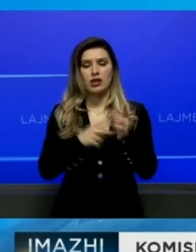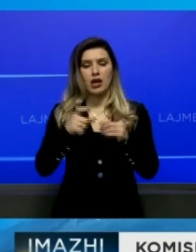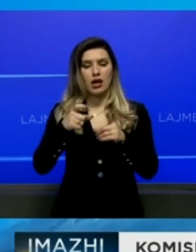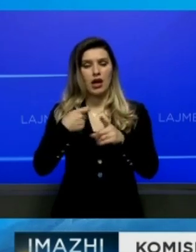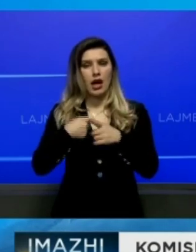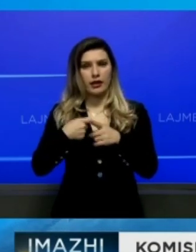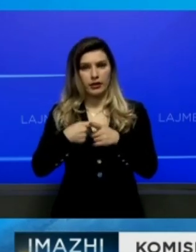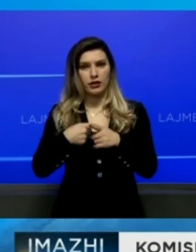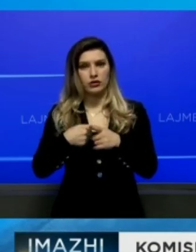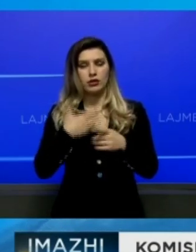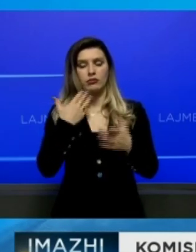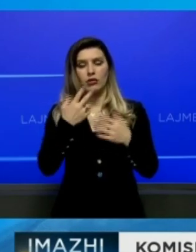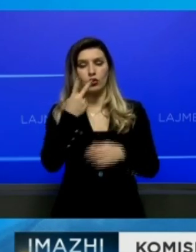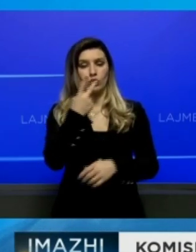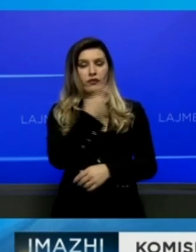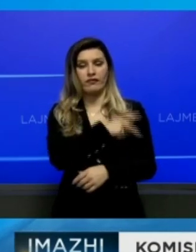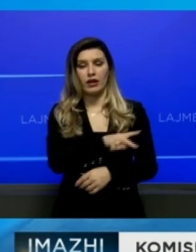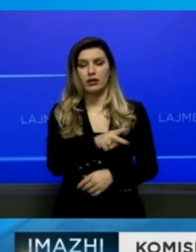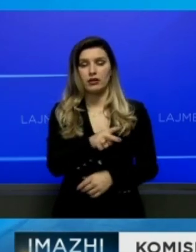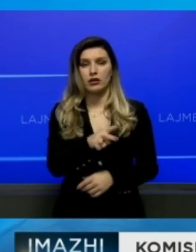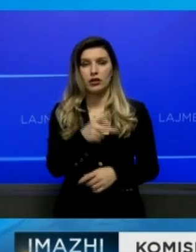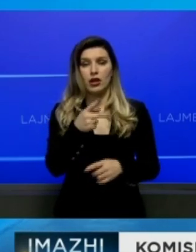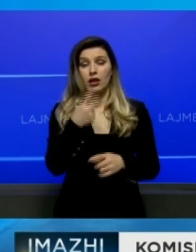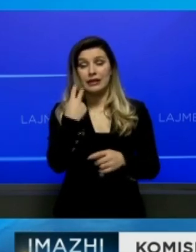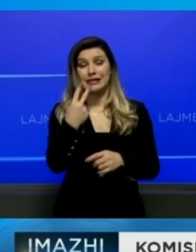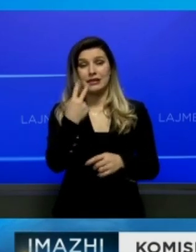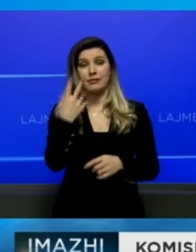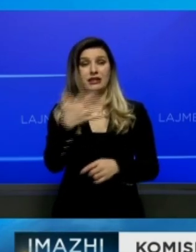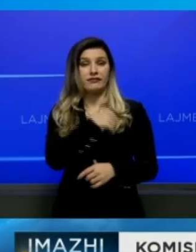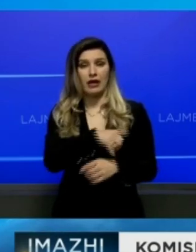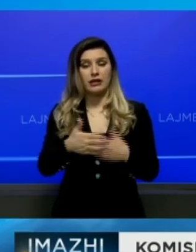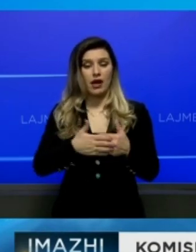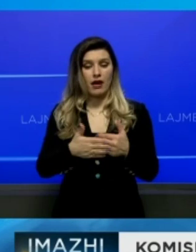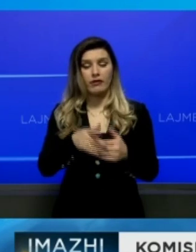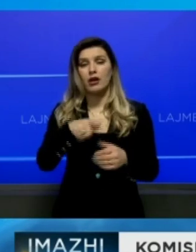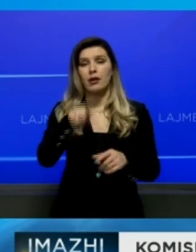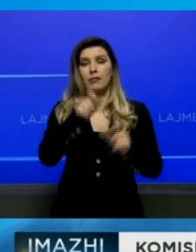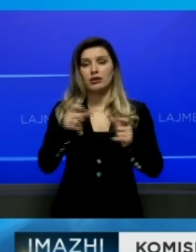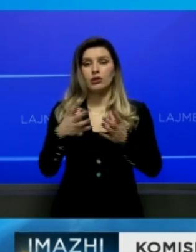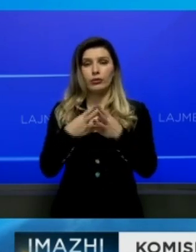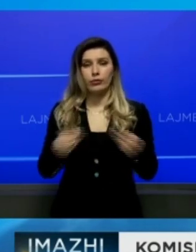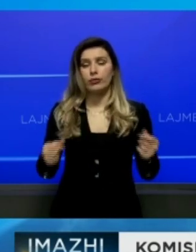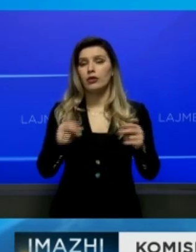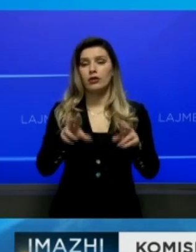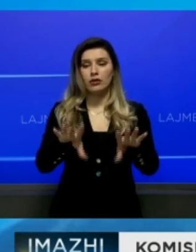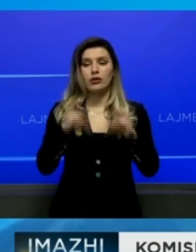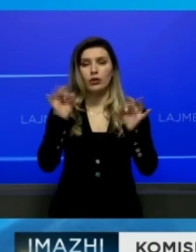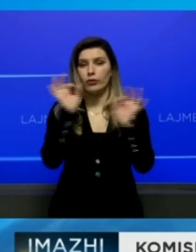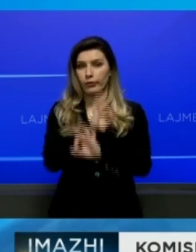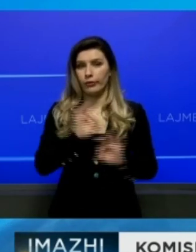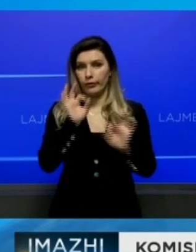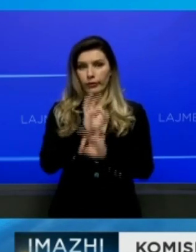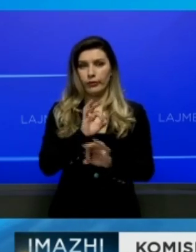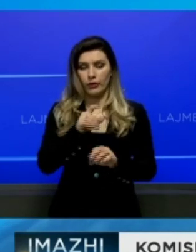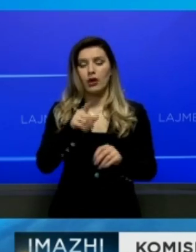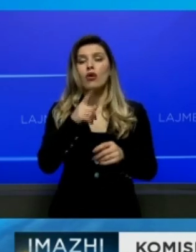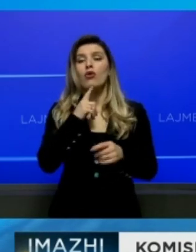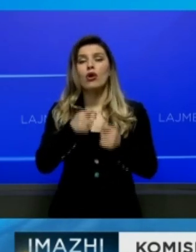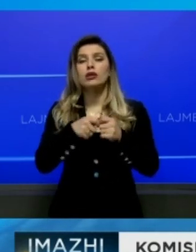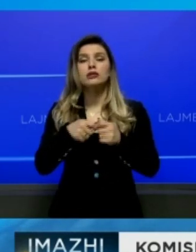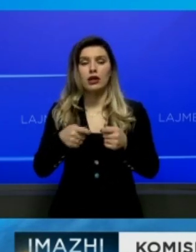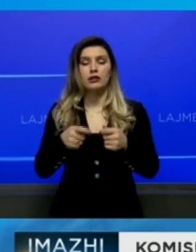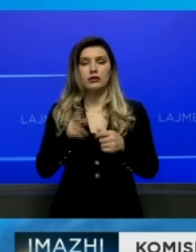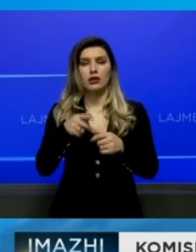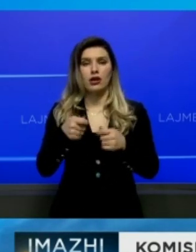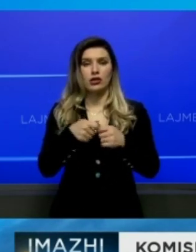Tryezën afër dy dekada e gjysmë pas luftës, cili është fati personave të pagjetur, e organizuar nga Komisioni për të Drejtat e Njeriut.